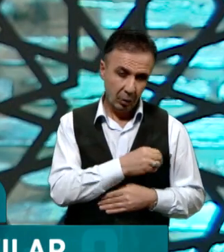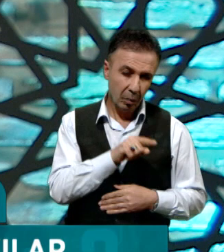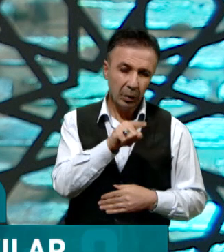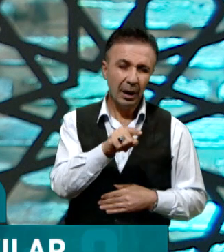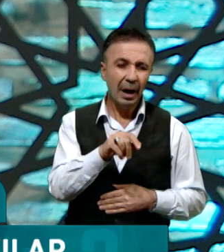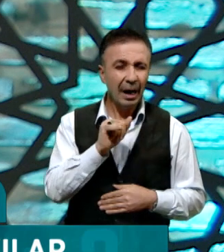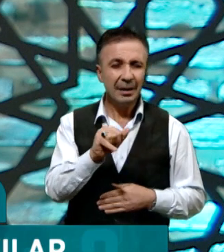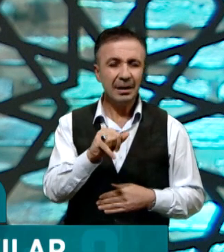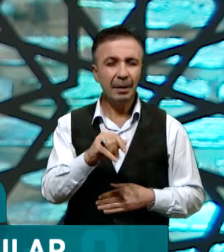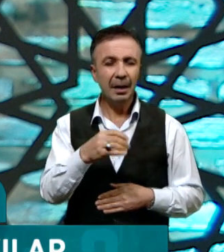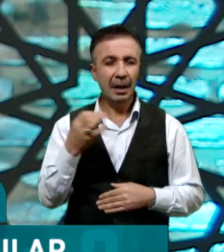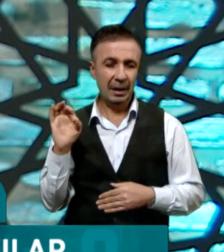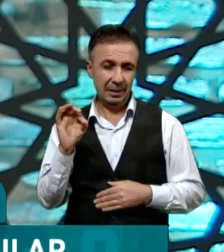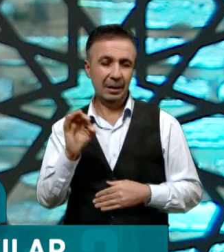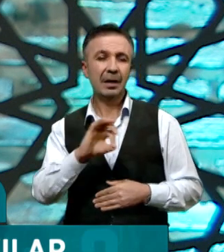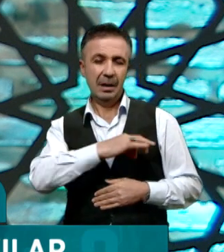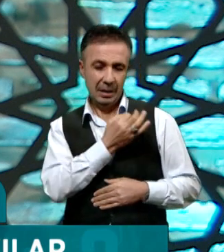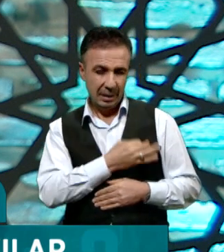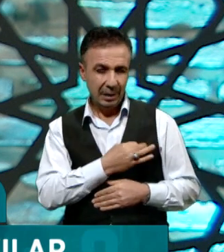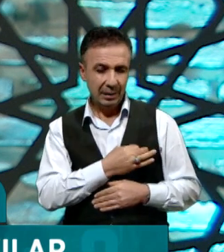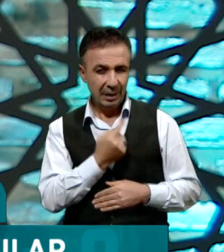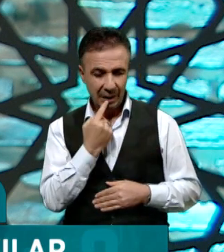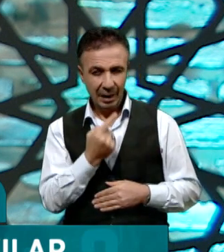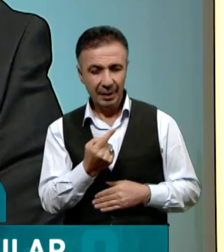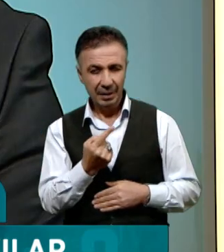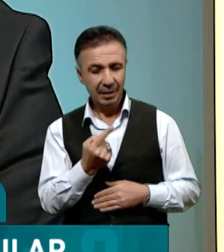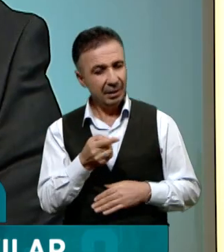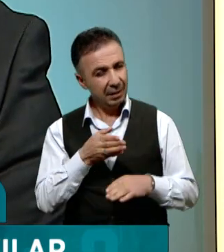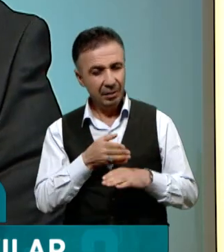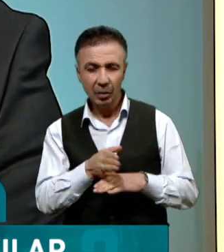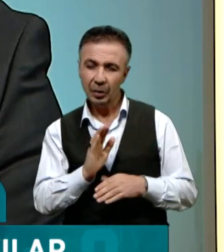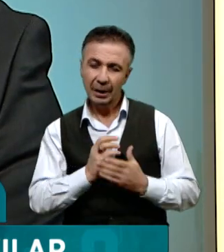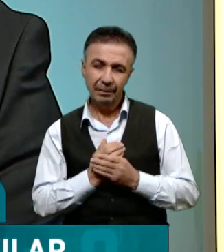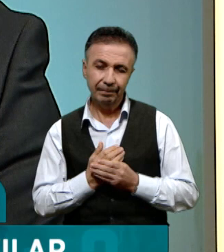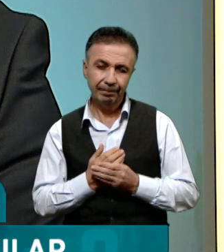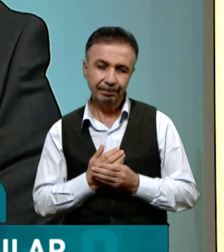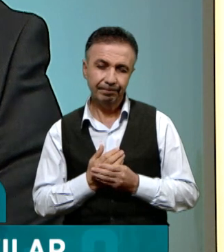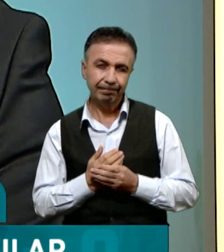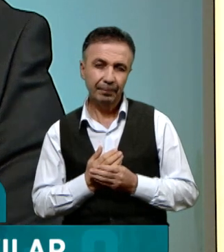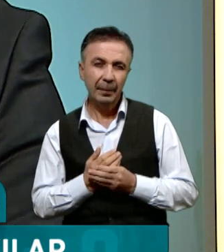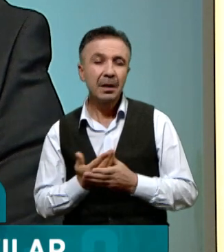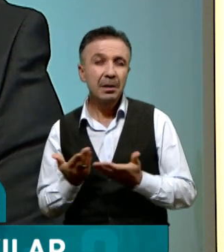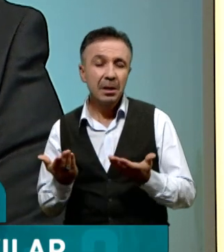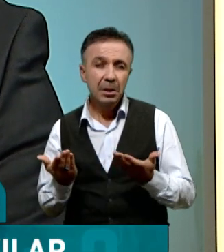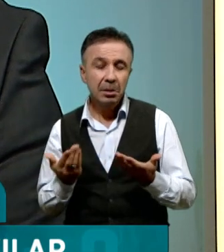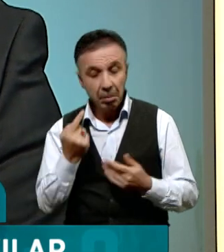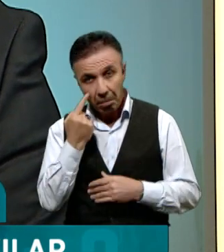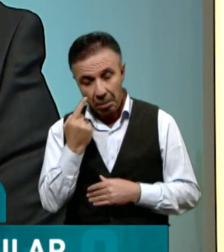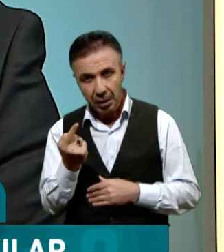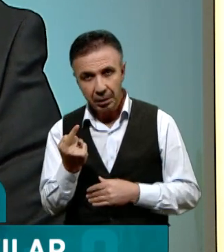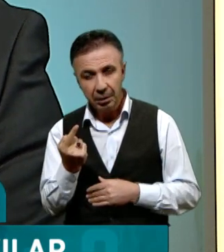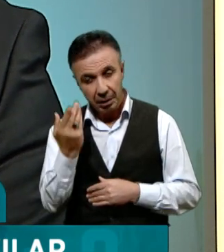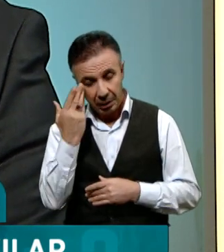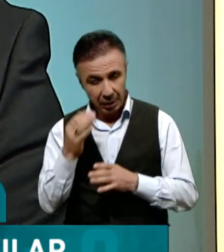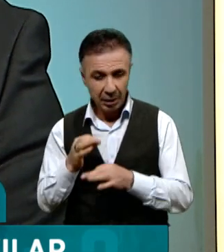indirgersek aslında ne olabilir? Çok da sağlıklı bir şey değil sanki. Yani buraya indirgemek tehlikeli. Sonuçları itibariyle işte şimdi bakın seyircimiz ne diyor?